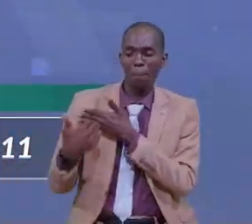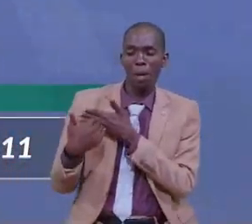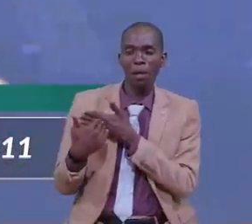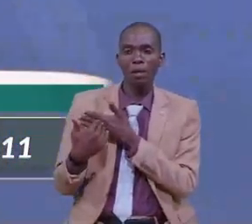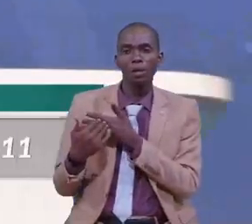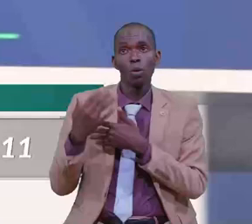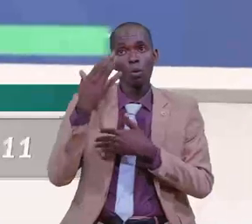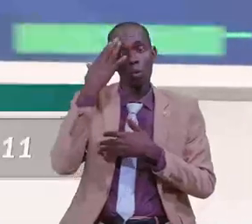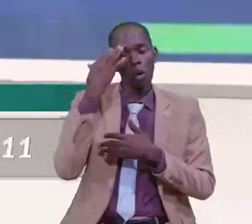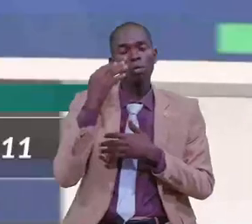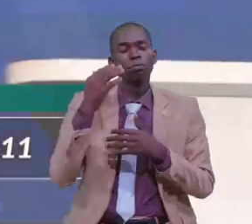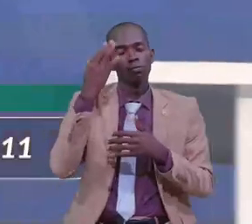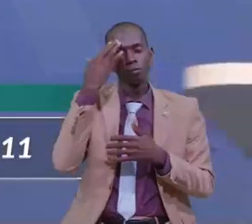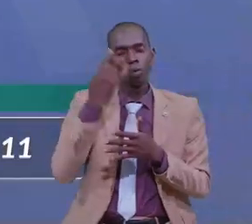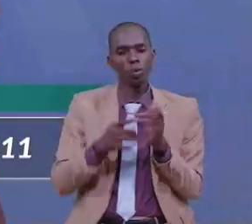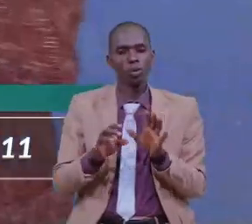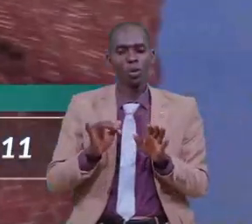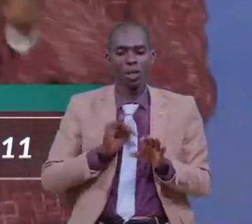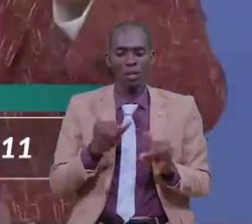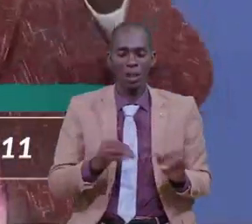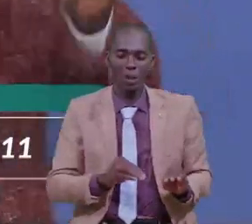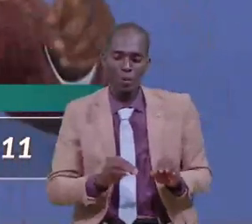fais? Je fais deux pas en avant,